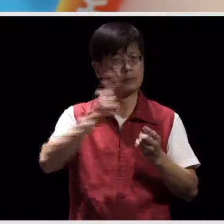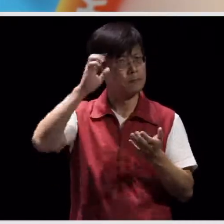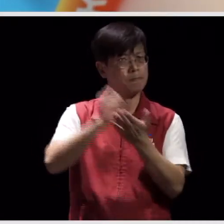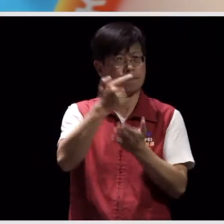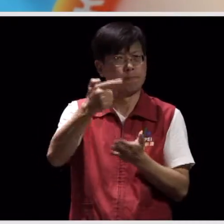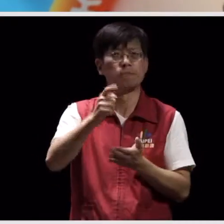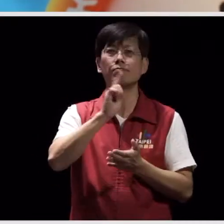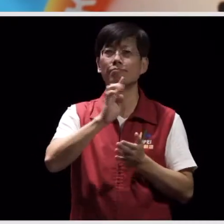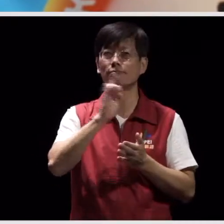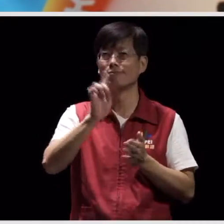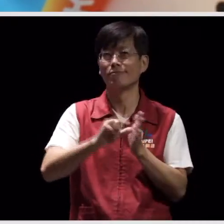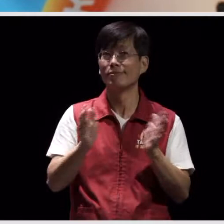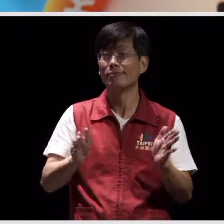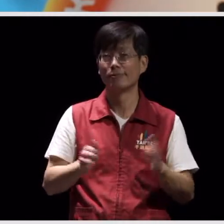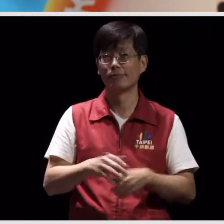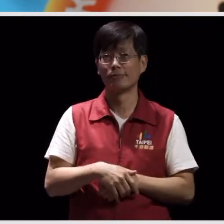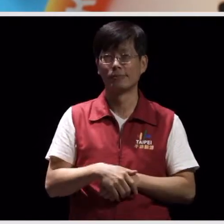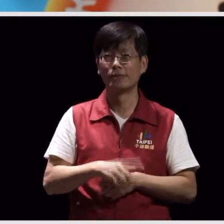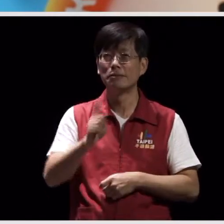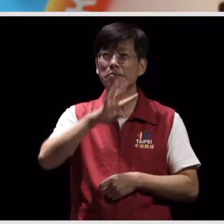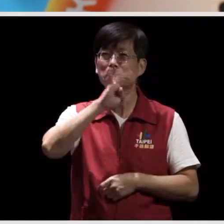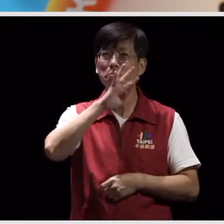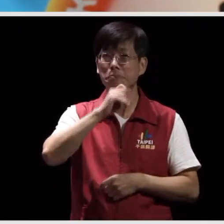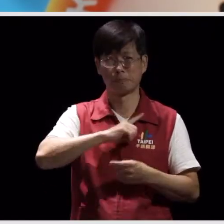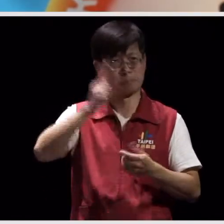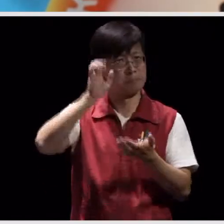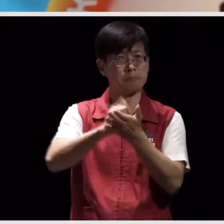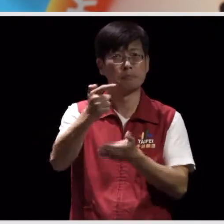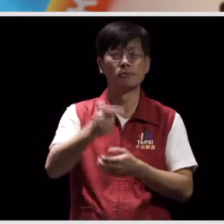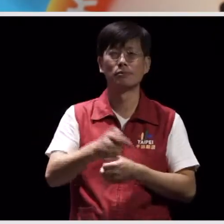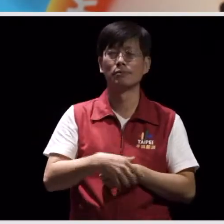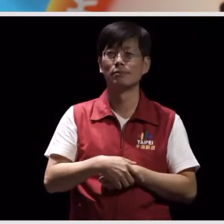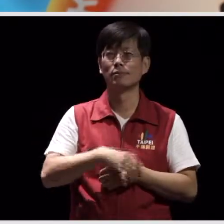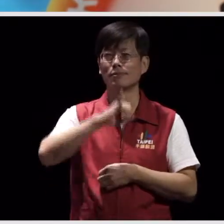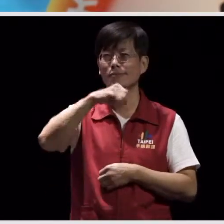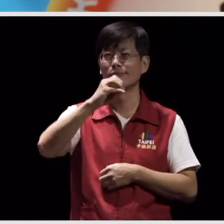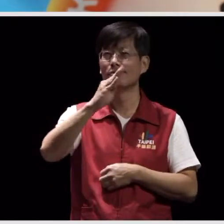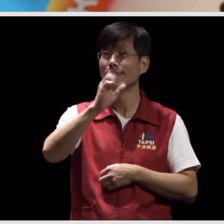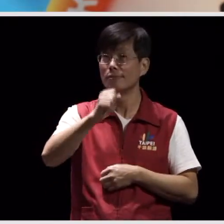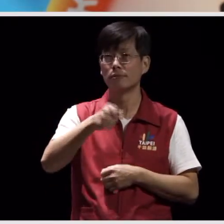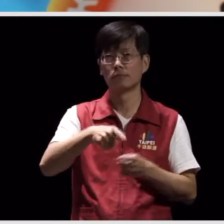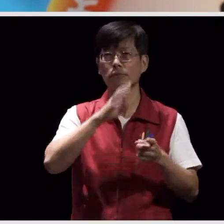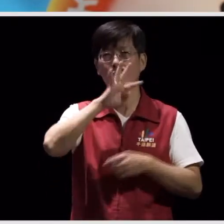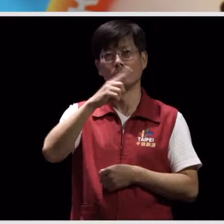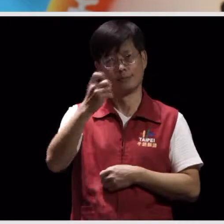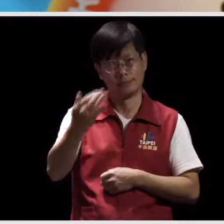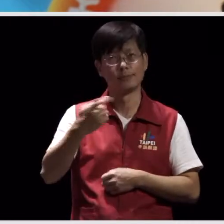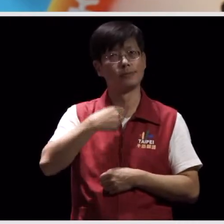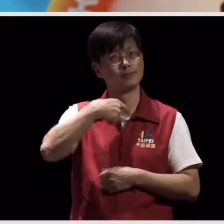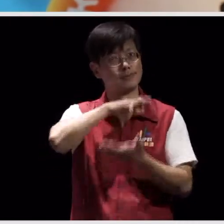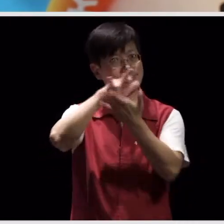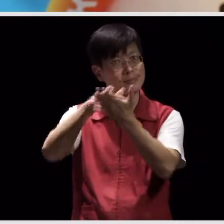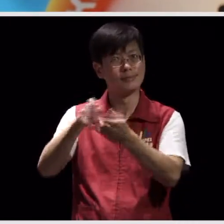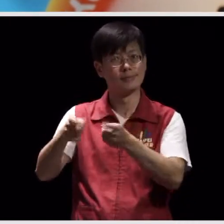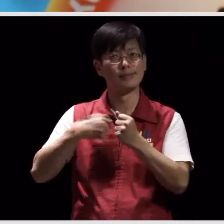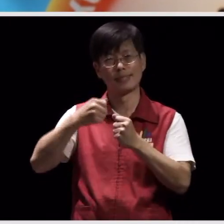哪一个阶段这样？然后你哪一个年纪，然后你最有印象？贾博士就跟记者讲说，他那一年19岁，他去了印度那